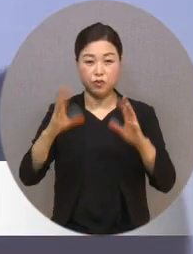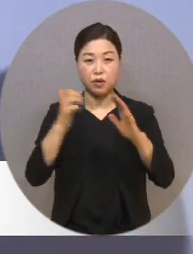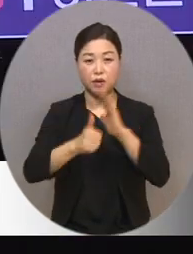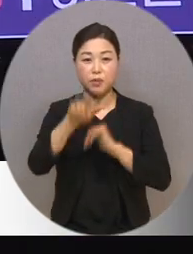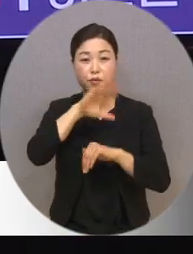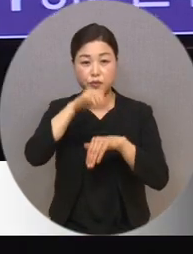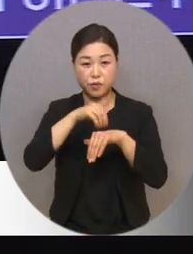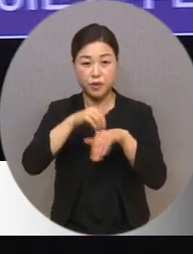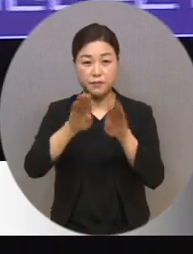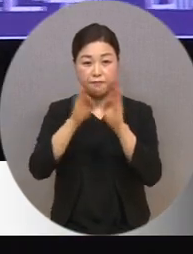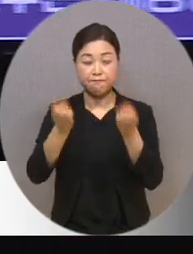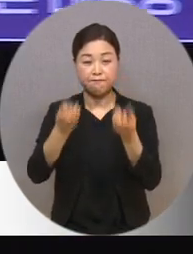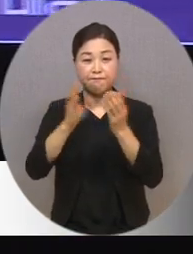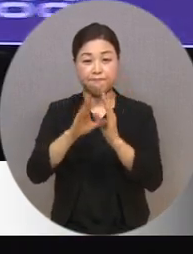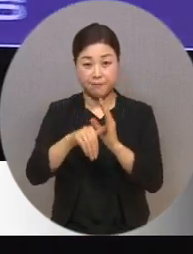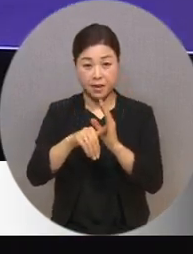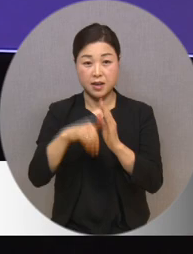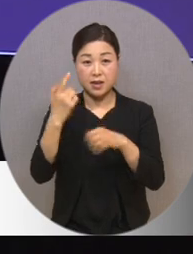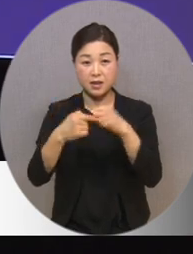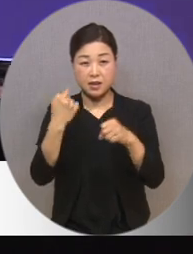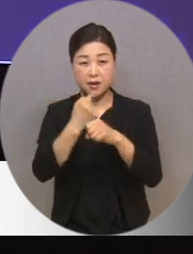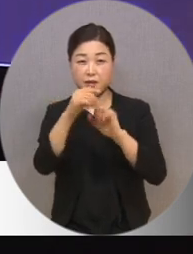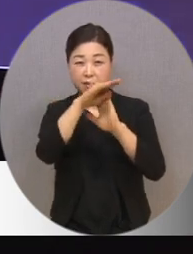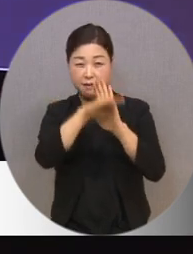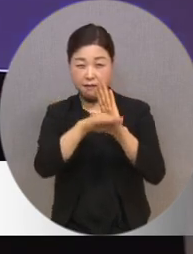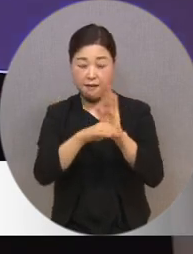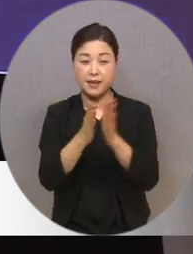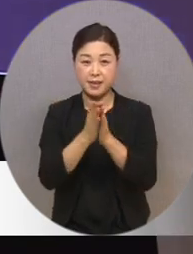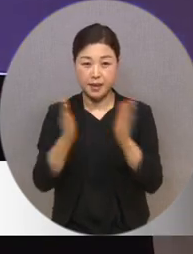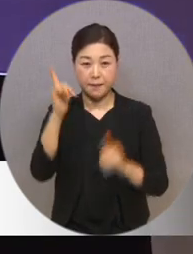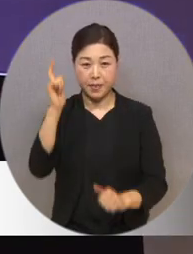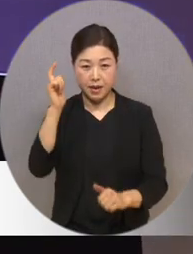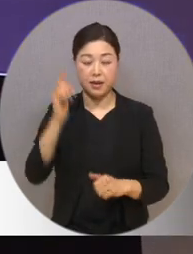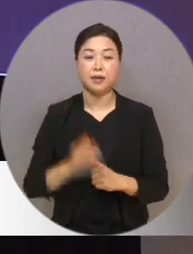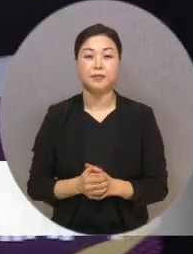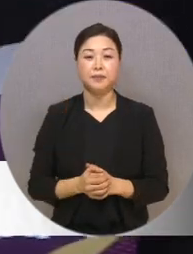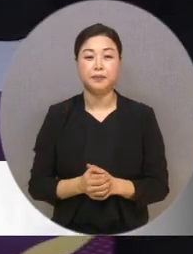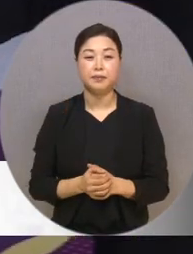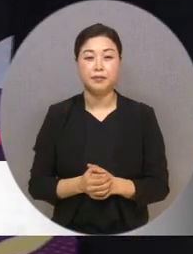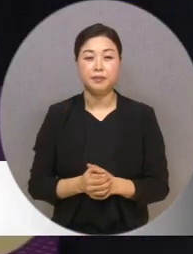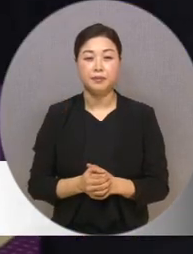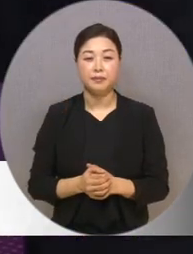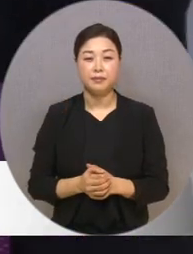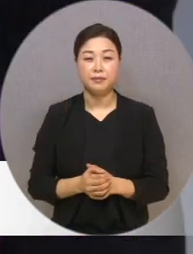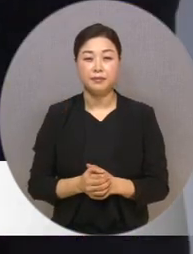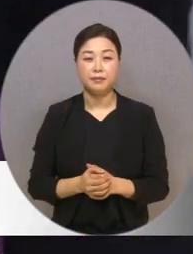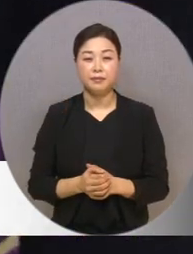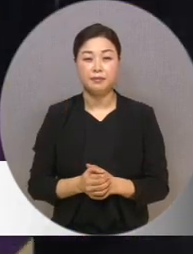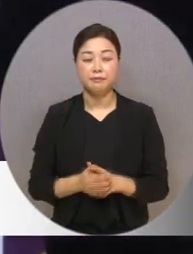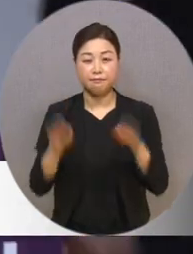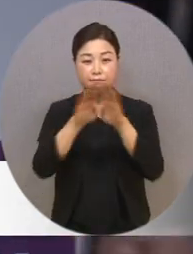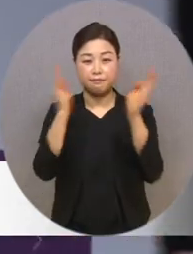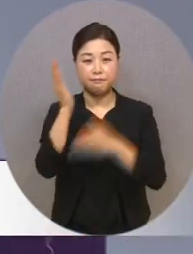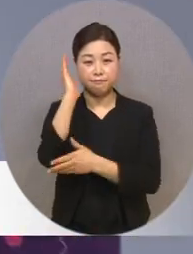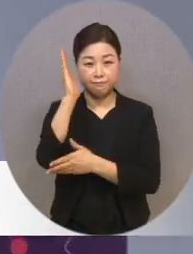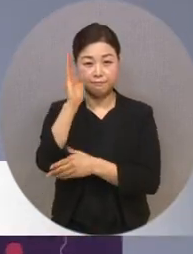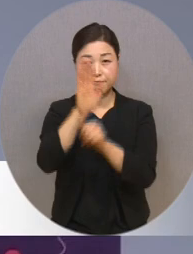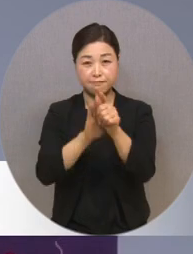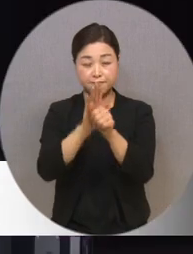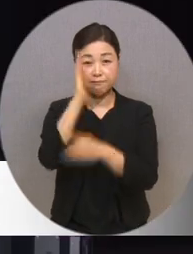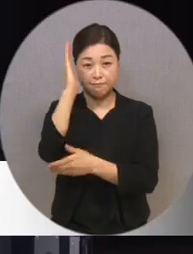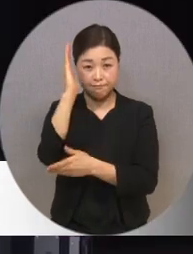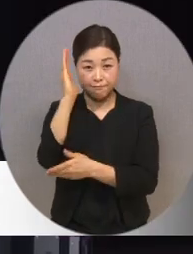개시식에서는 2024년 한 해 일정에 대한 시작을 알렸습니다. 이날 행사는 개식사와 격려사에